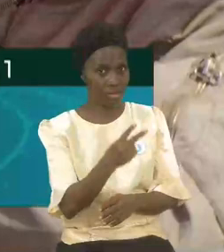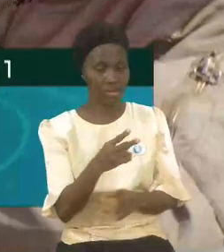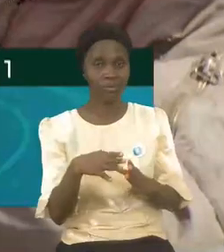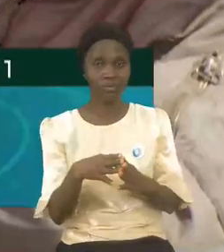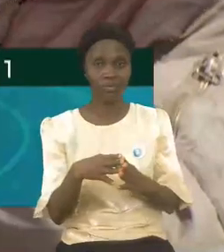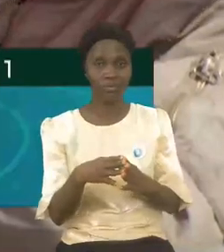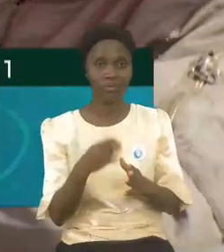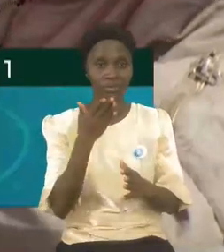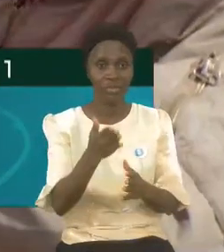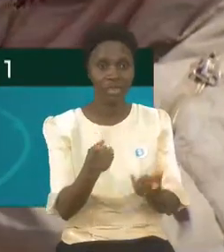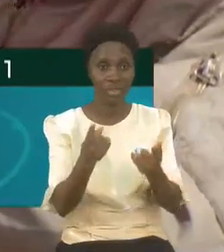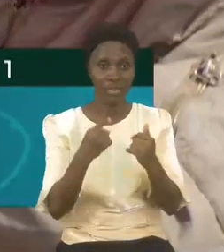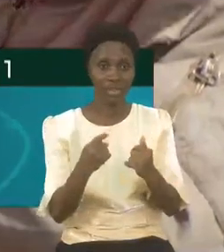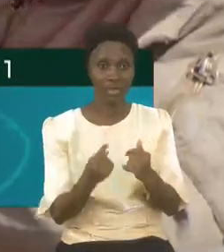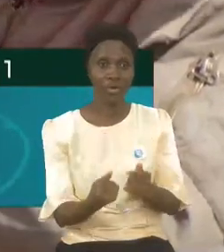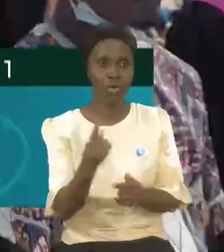verset 8 dit,